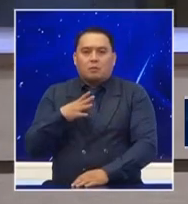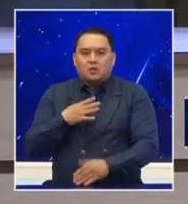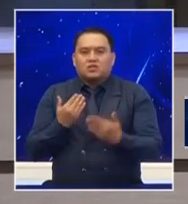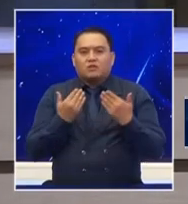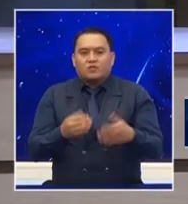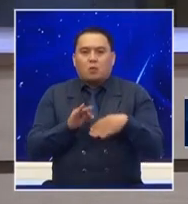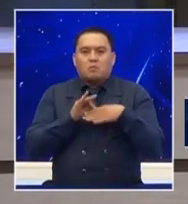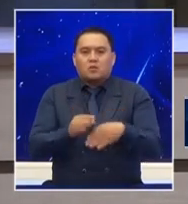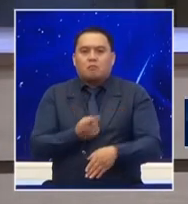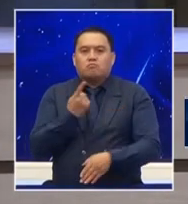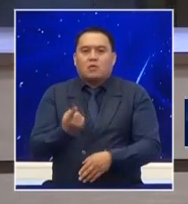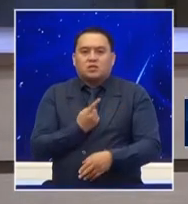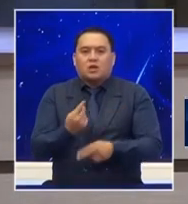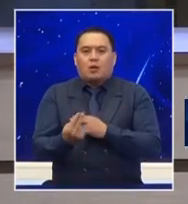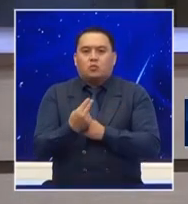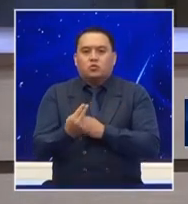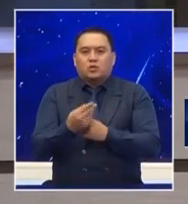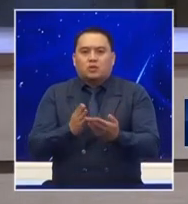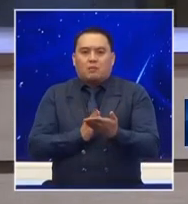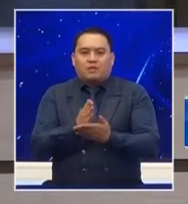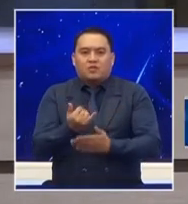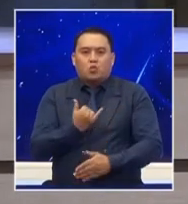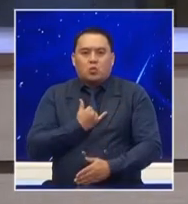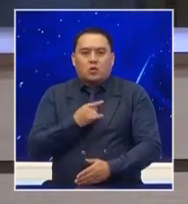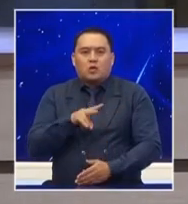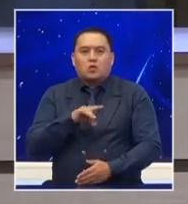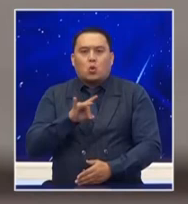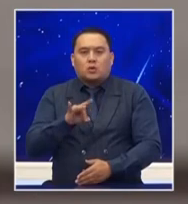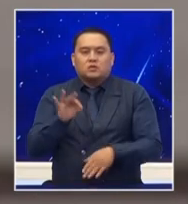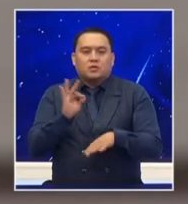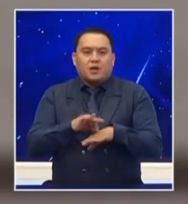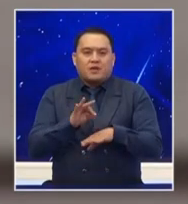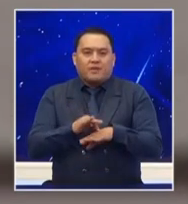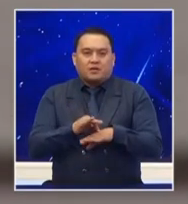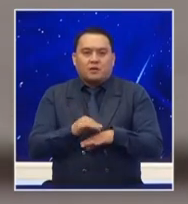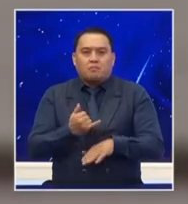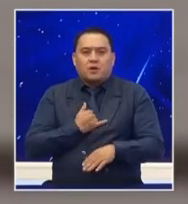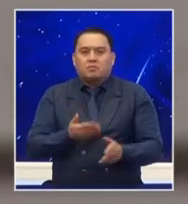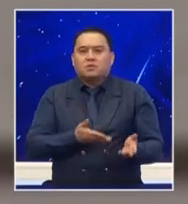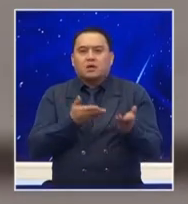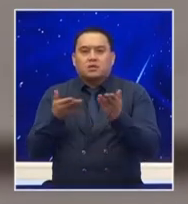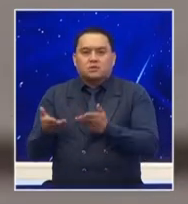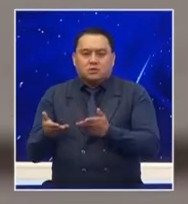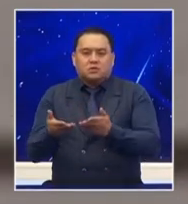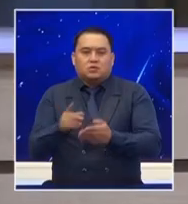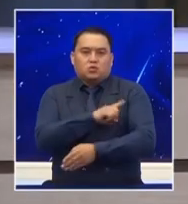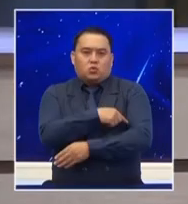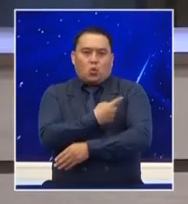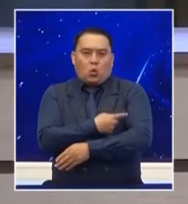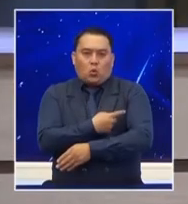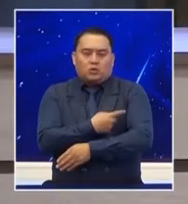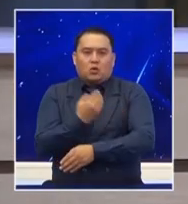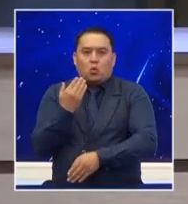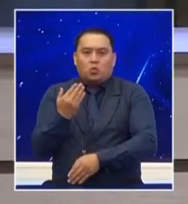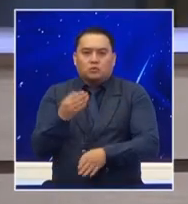сегодня проводится мастер-класс. Основное направление у нас – лор-заболевание. До этого мы пригласили доктора, чтобы он